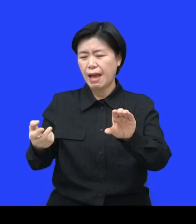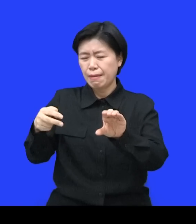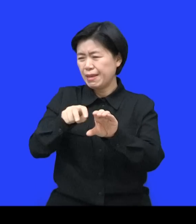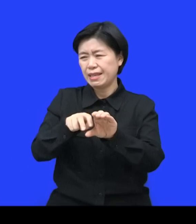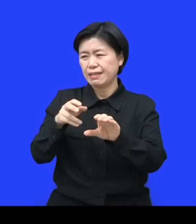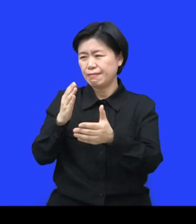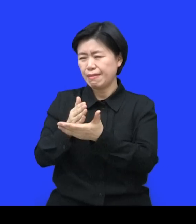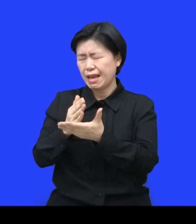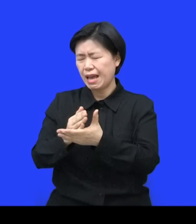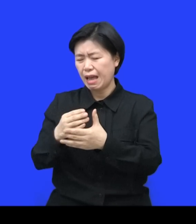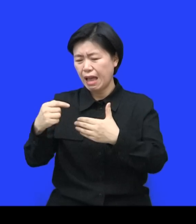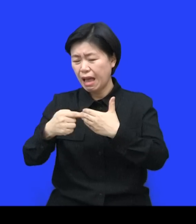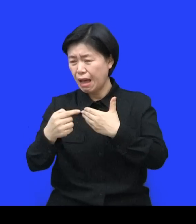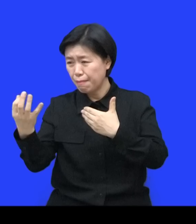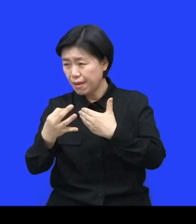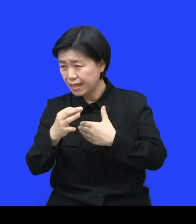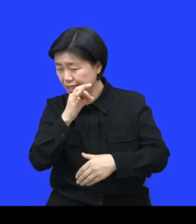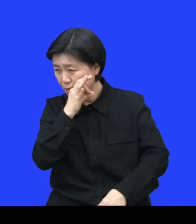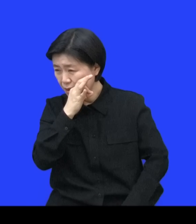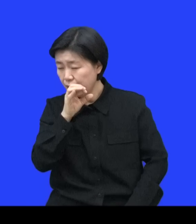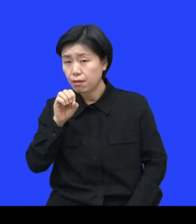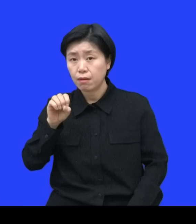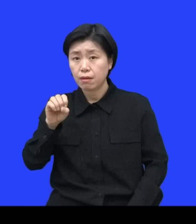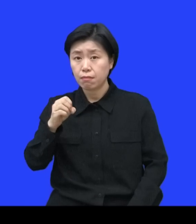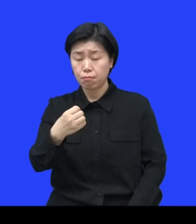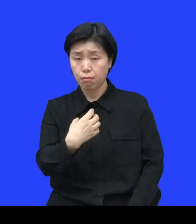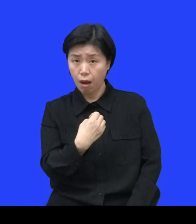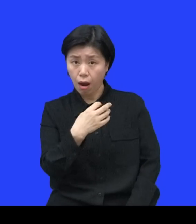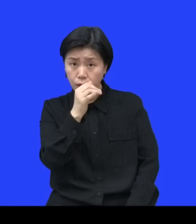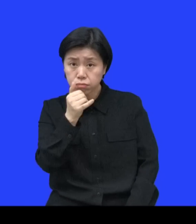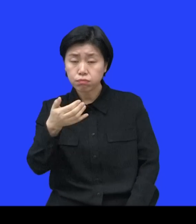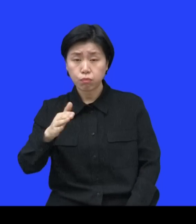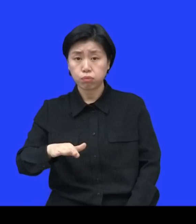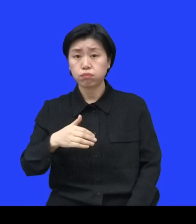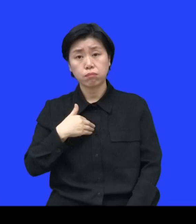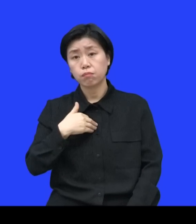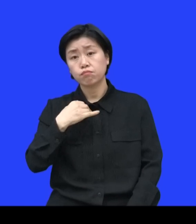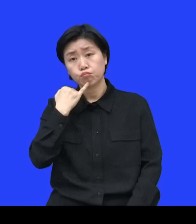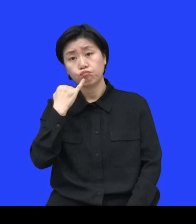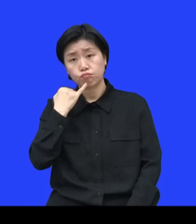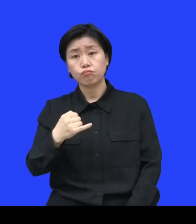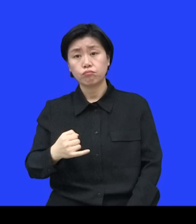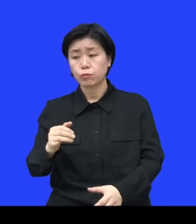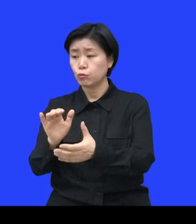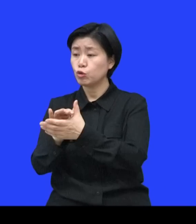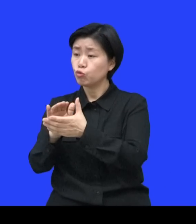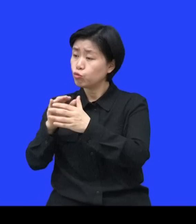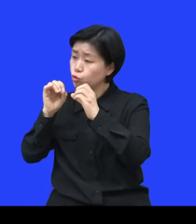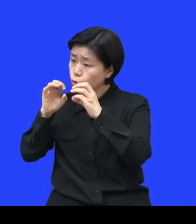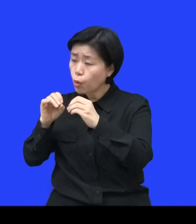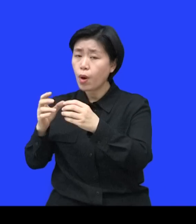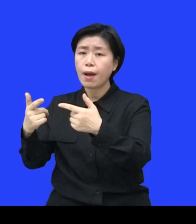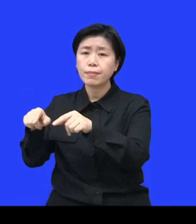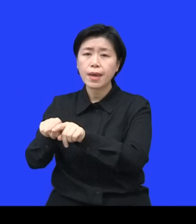없어서 멈춘 적도 있어요. 그러니까 전도하지 말라. 그래도 저는 이상하게 친구들 전도가 잘 됐어요.